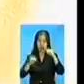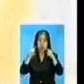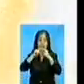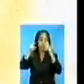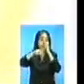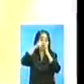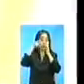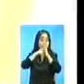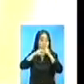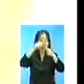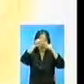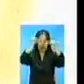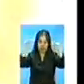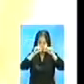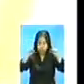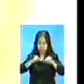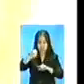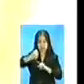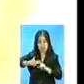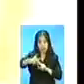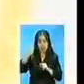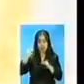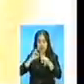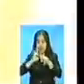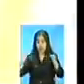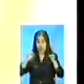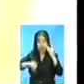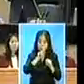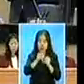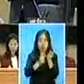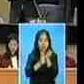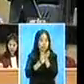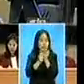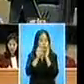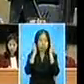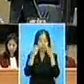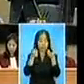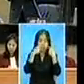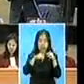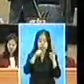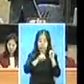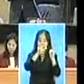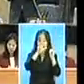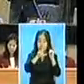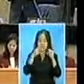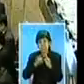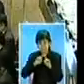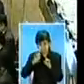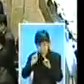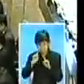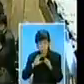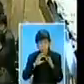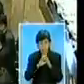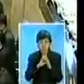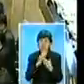ญัตินี้โดยเชื่อว่ารัฐบาลจะไม่ยื่นยติในนามรัฐบาลเพราะว่าความคิดยังแตกต่างกันและเสี่ยงต่อความรับ